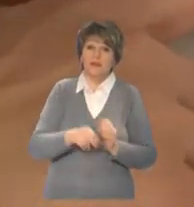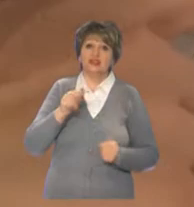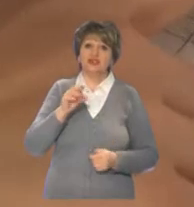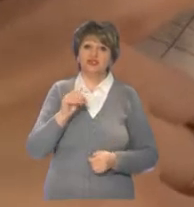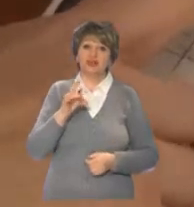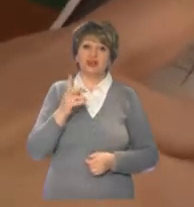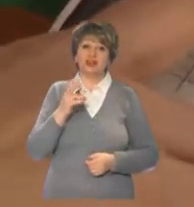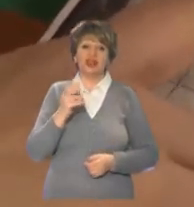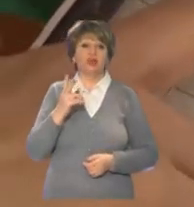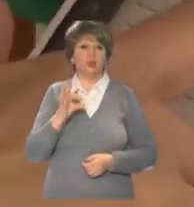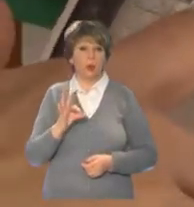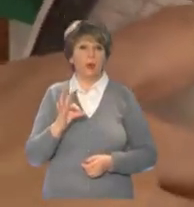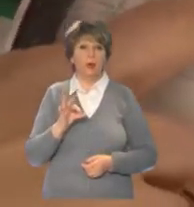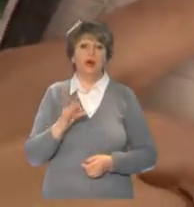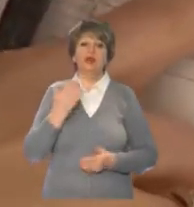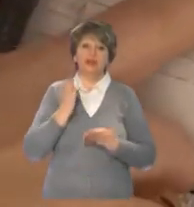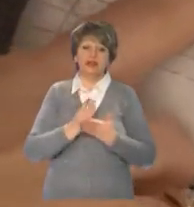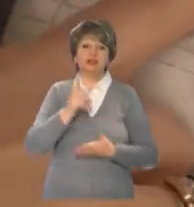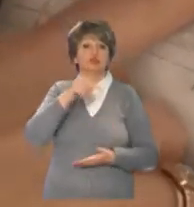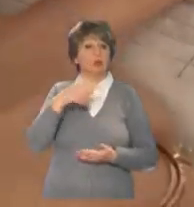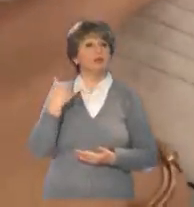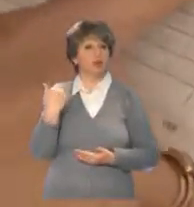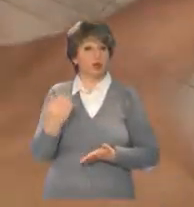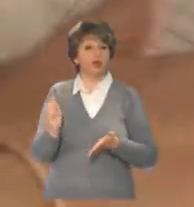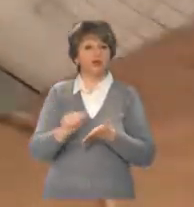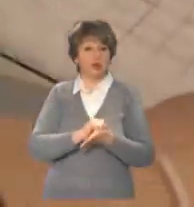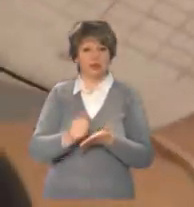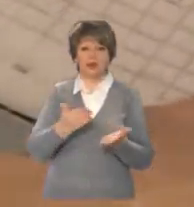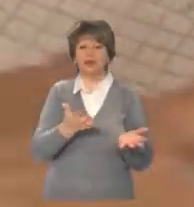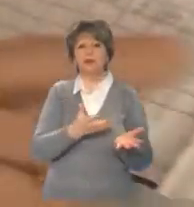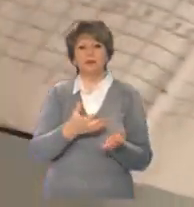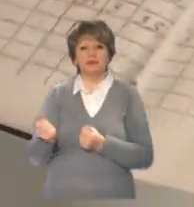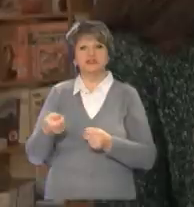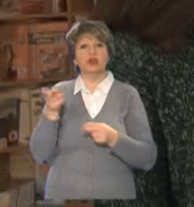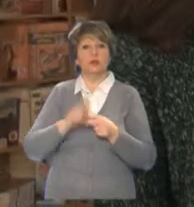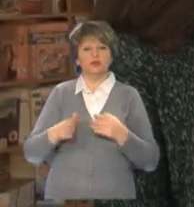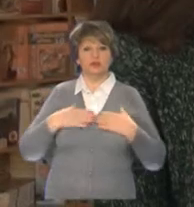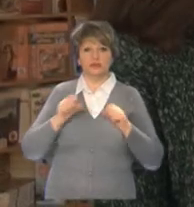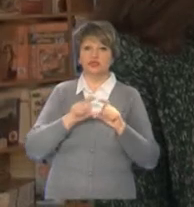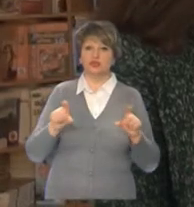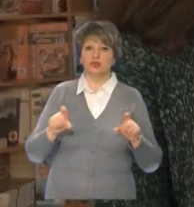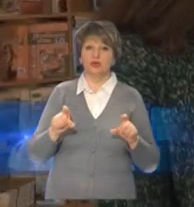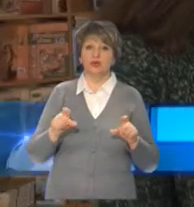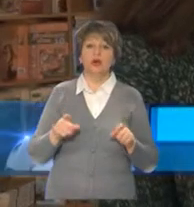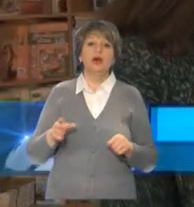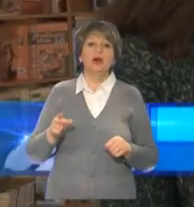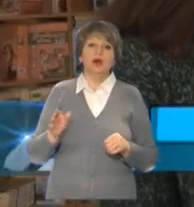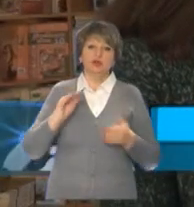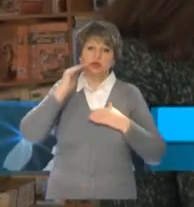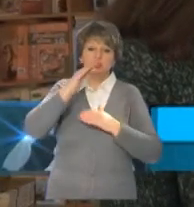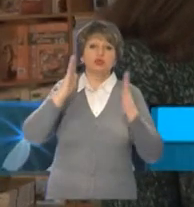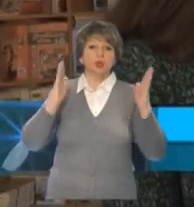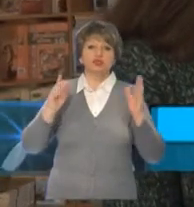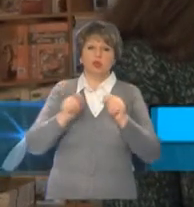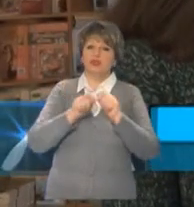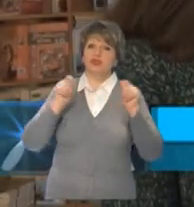Андрій Миколайович. Є номер його документу, який він отримав, закінчивши нашу школу. Дошку відкривали разом з батьками Андрія,